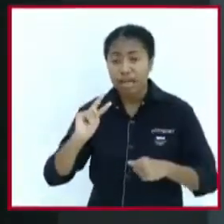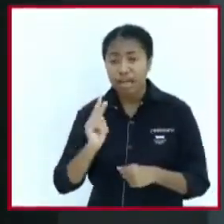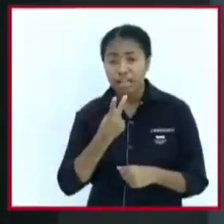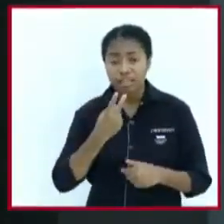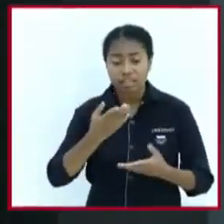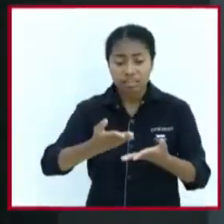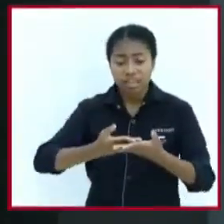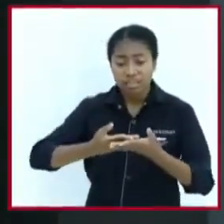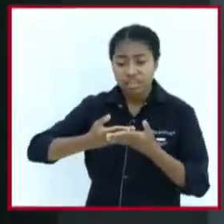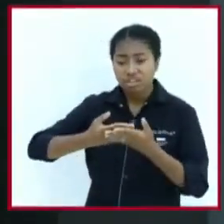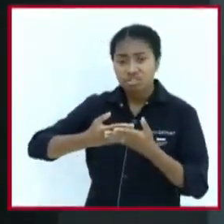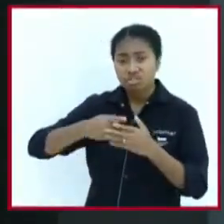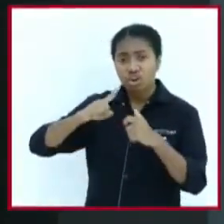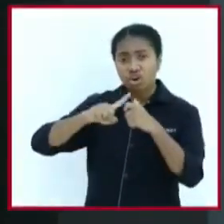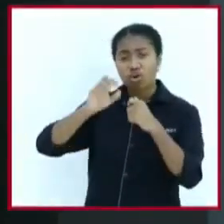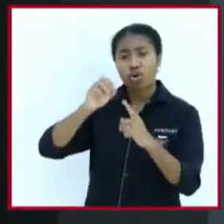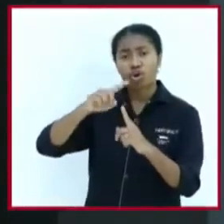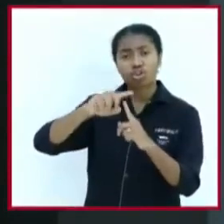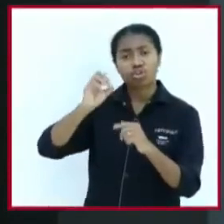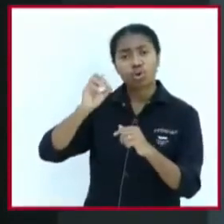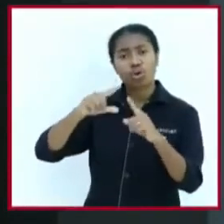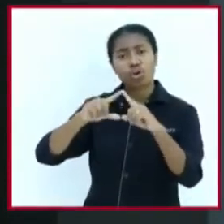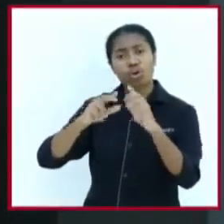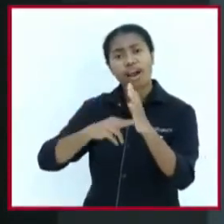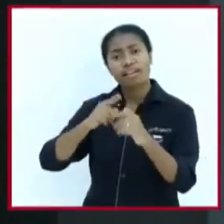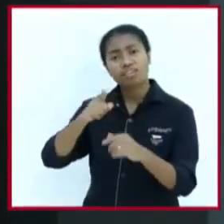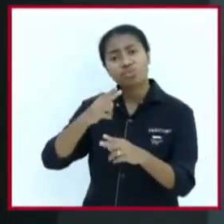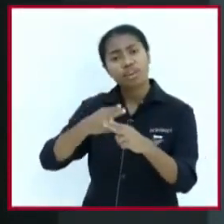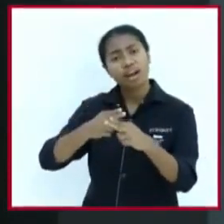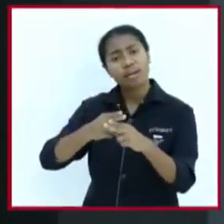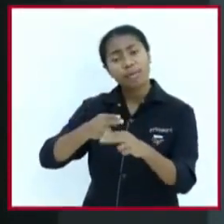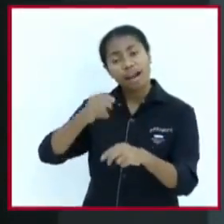kotoran itu namanya kebodohan